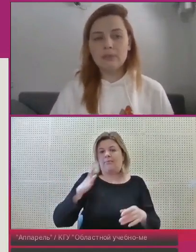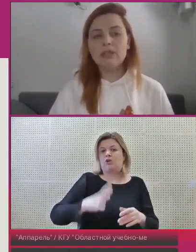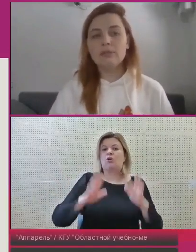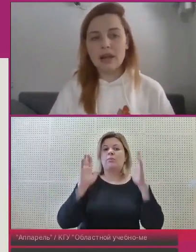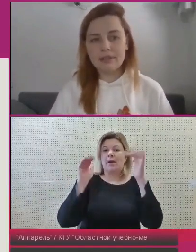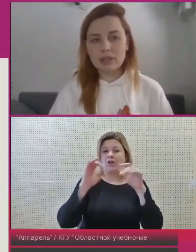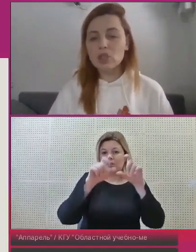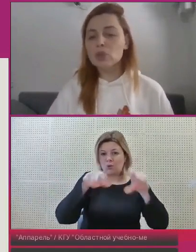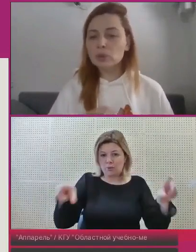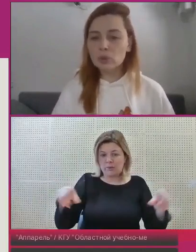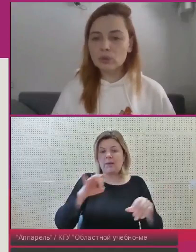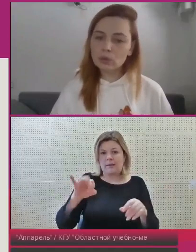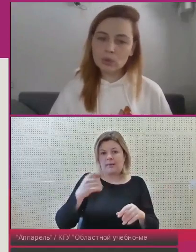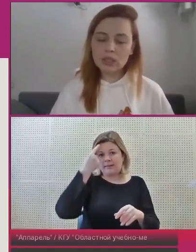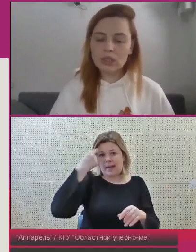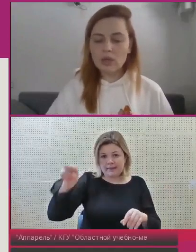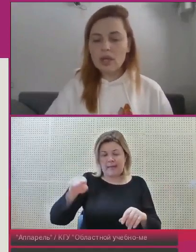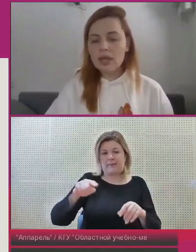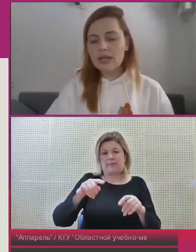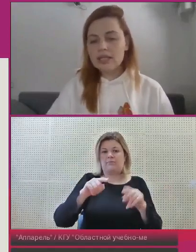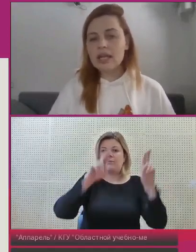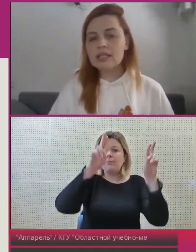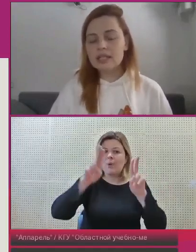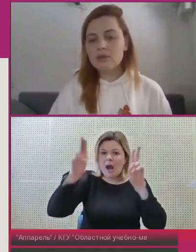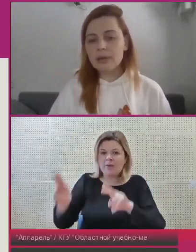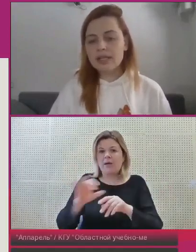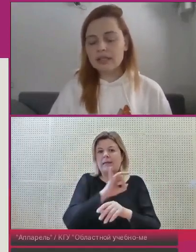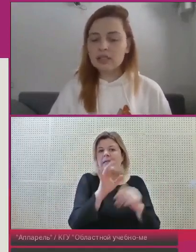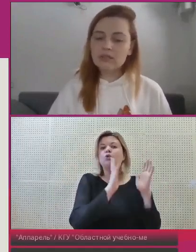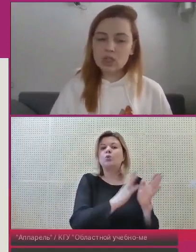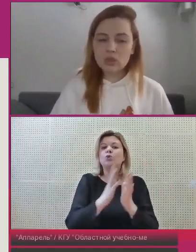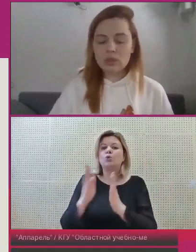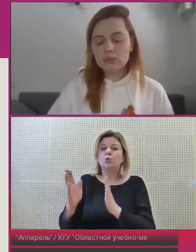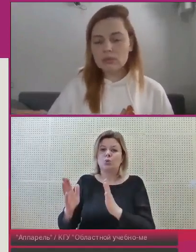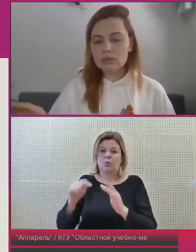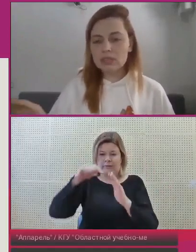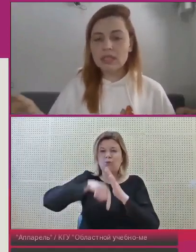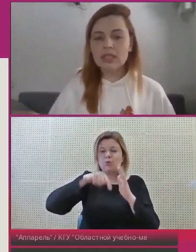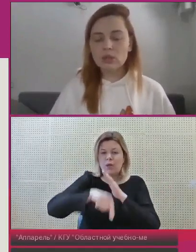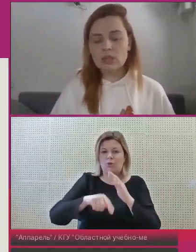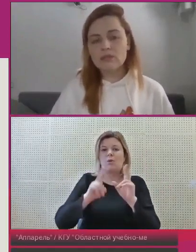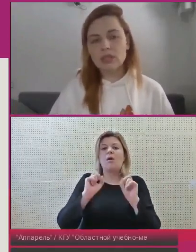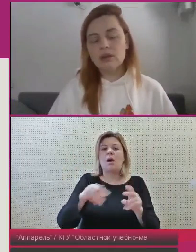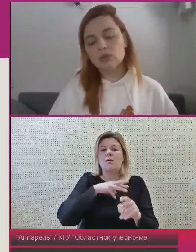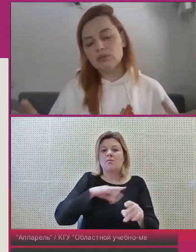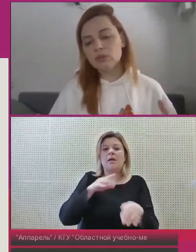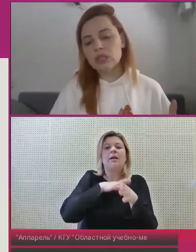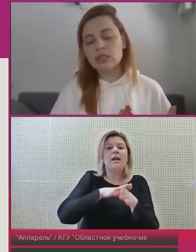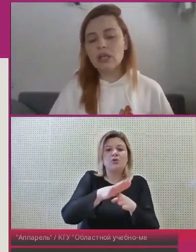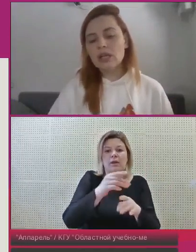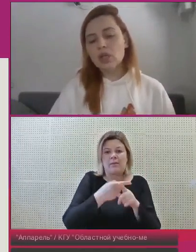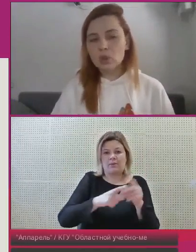создать регламенты и правила, и структуру внутреннюю реализации этого проекта, не внешнюю там стратегию развития, а